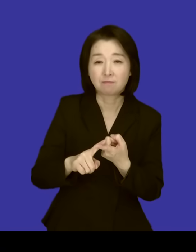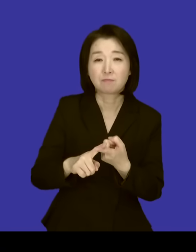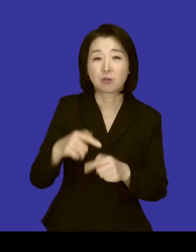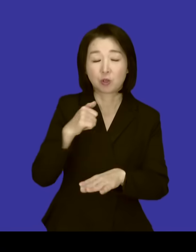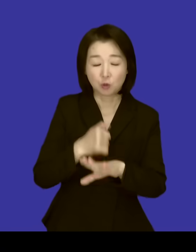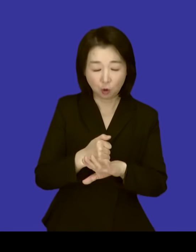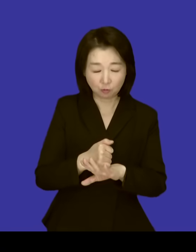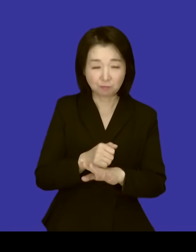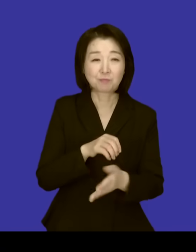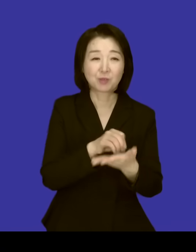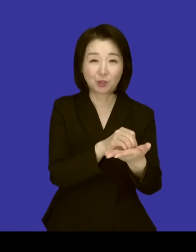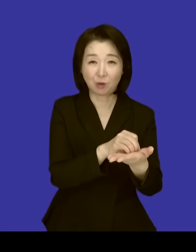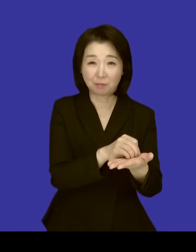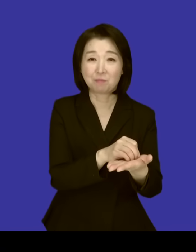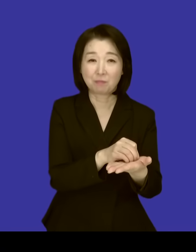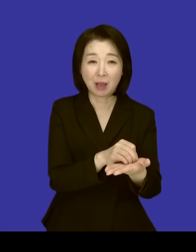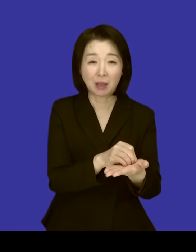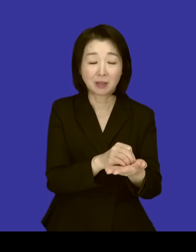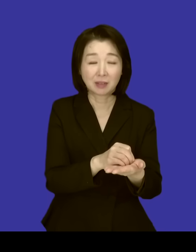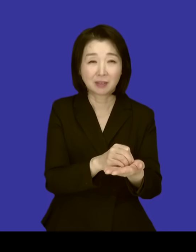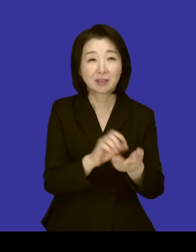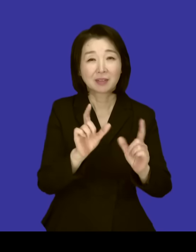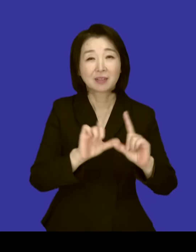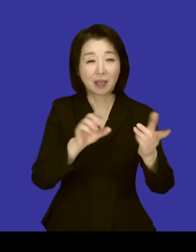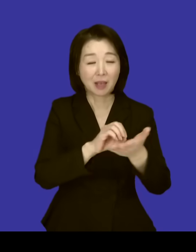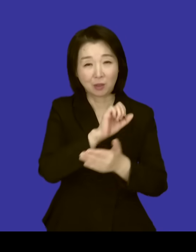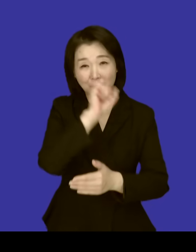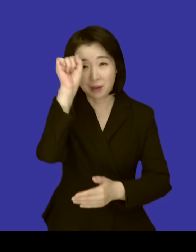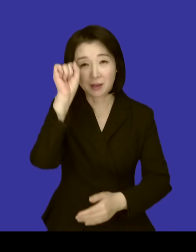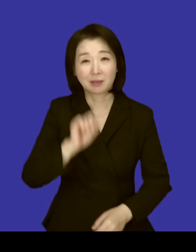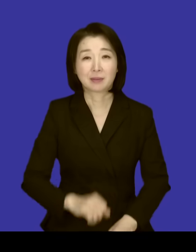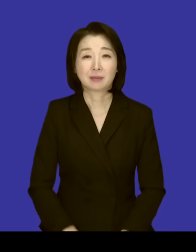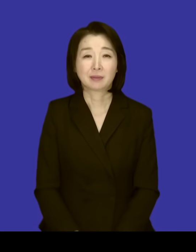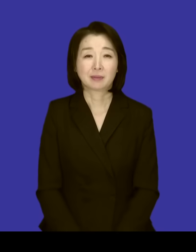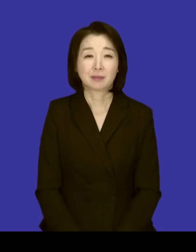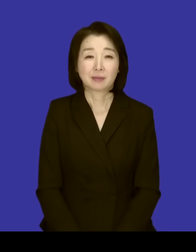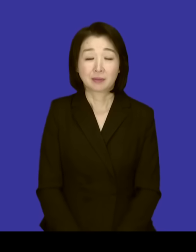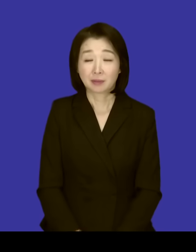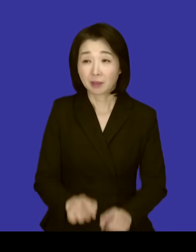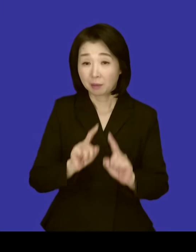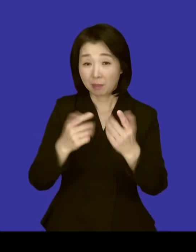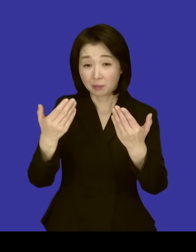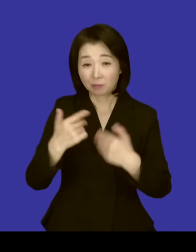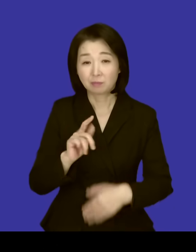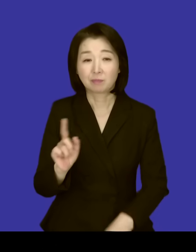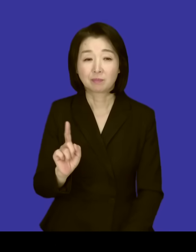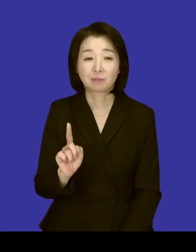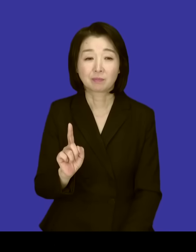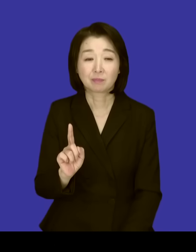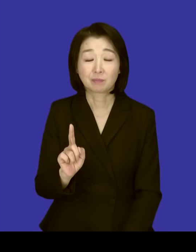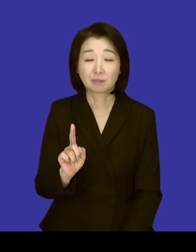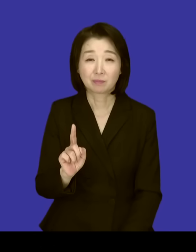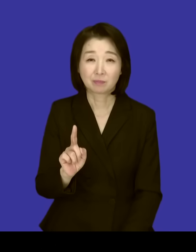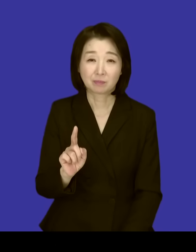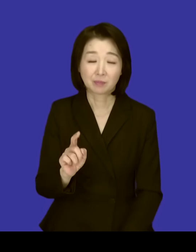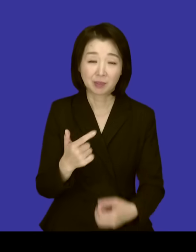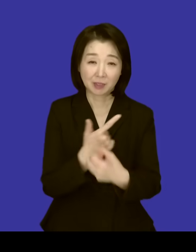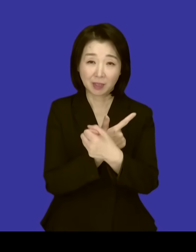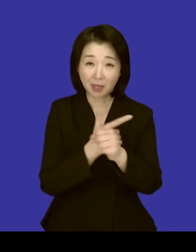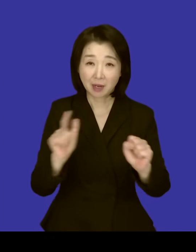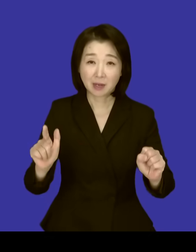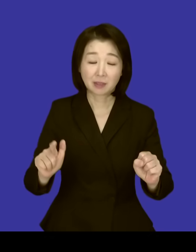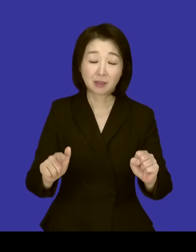지원을 했고 간호사 그에 진학을 하게 됐습니다. 근데 그때 이제 제게 주신 말씀이 갈라디아서 2장